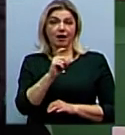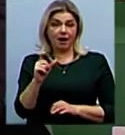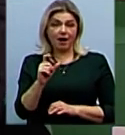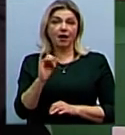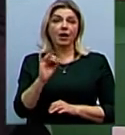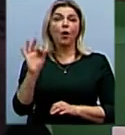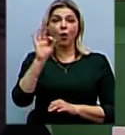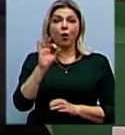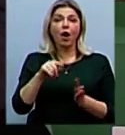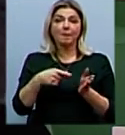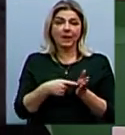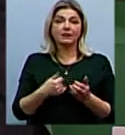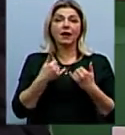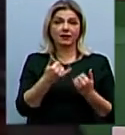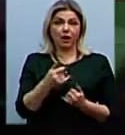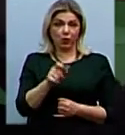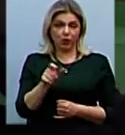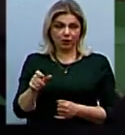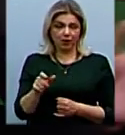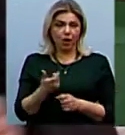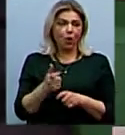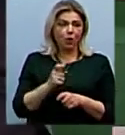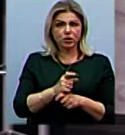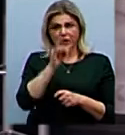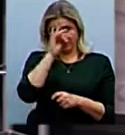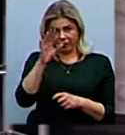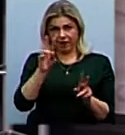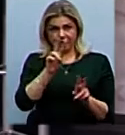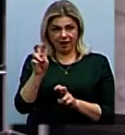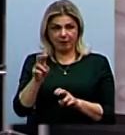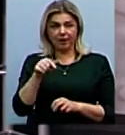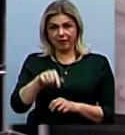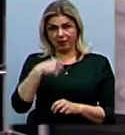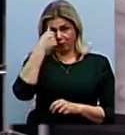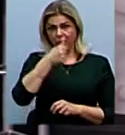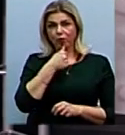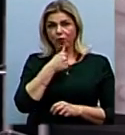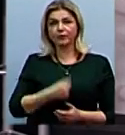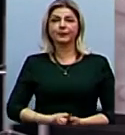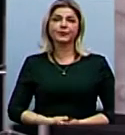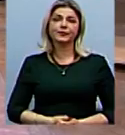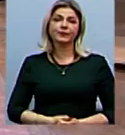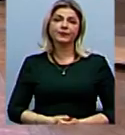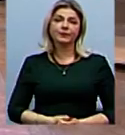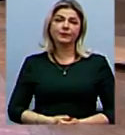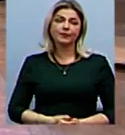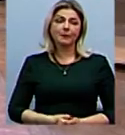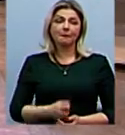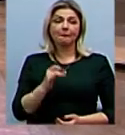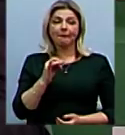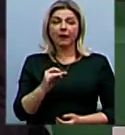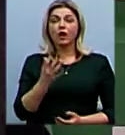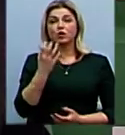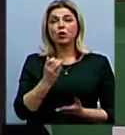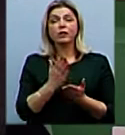людей. Адже це одна з резонансних тем цього року. Трошки і зараз ще сюжет. Депутатів, да, тому так. Що кажуть, що їх вони не прийшли. У мене ще